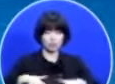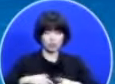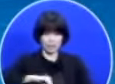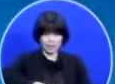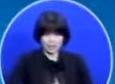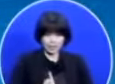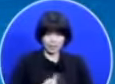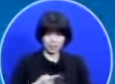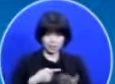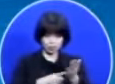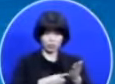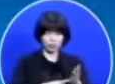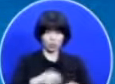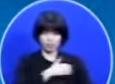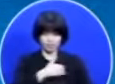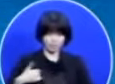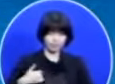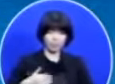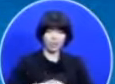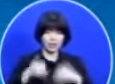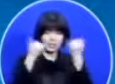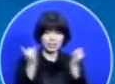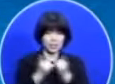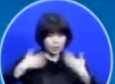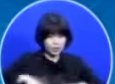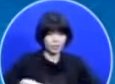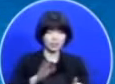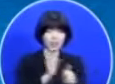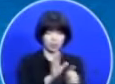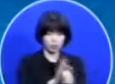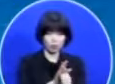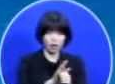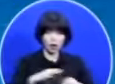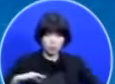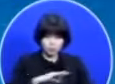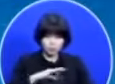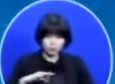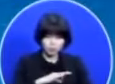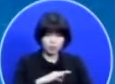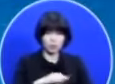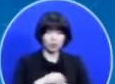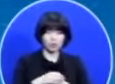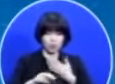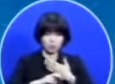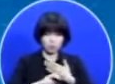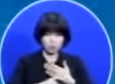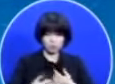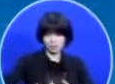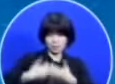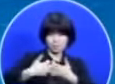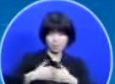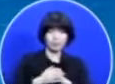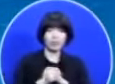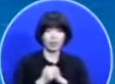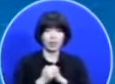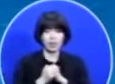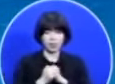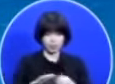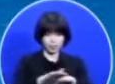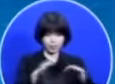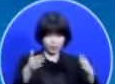주장에 떳떳하고 사회적인 약자를 도와 주며 부정과 불법에 저항하라 고 페이블